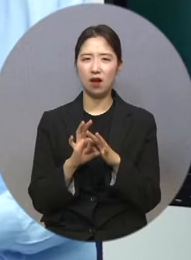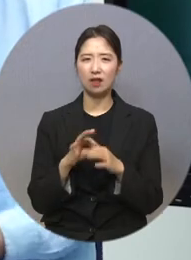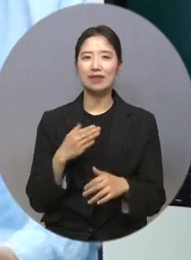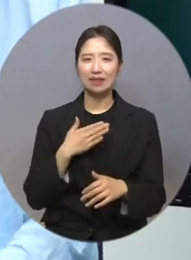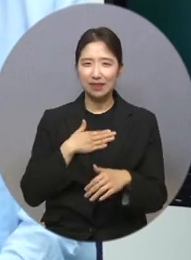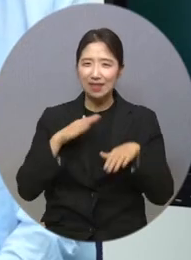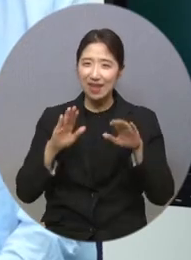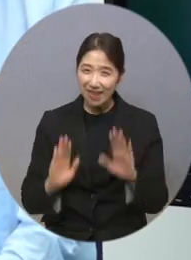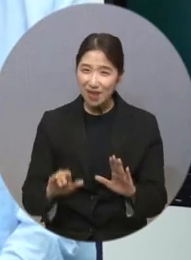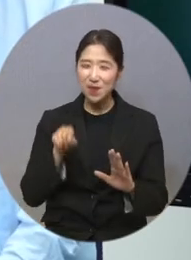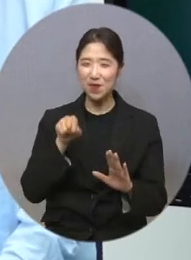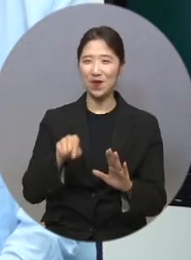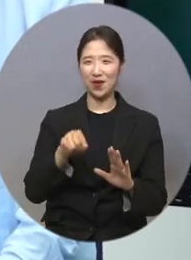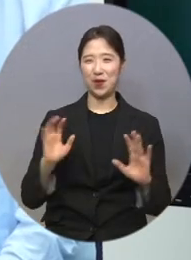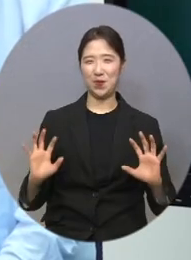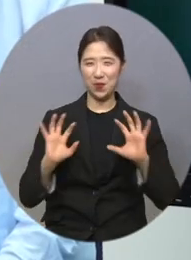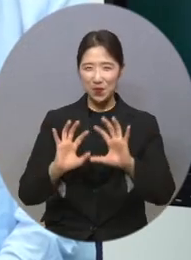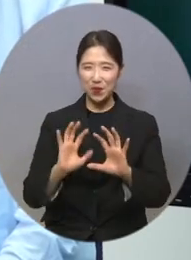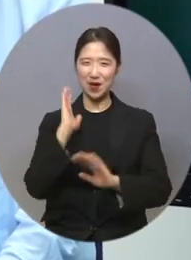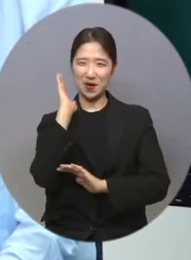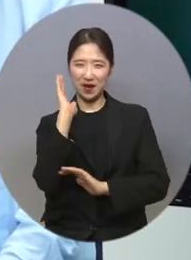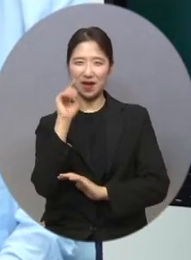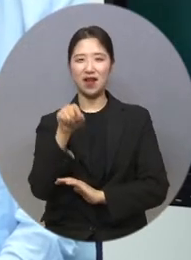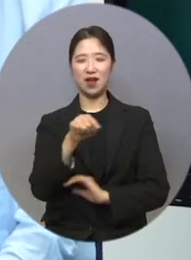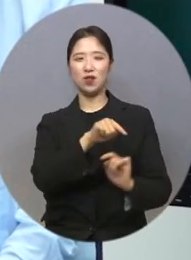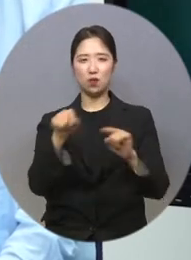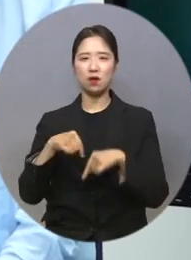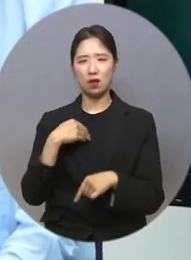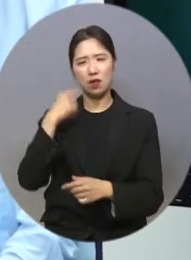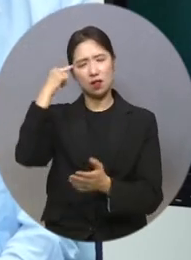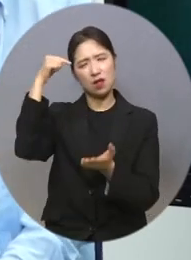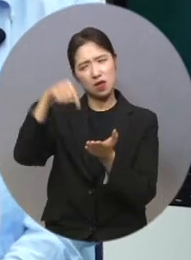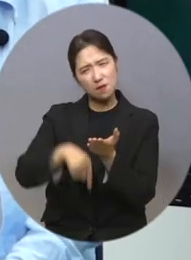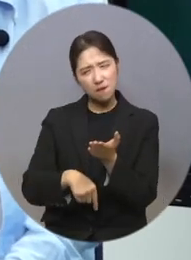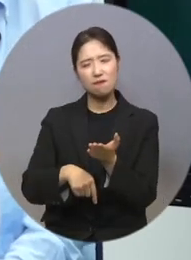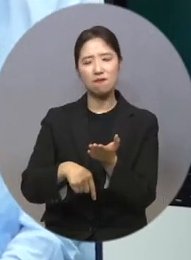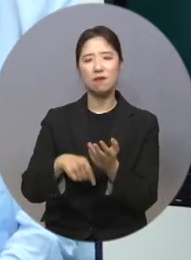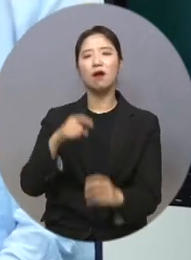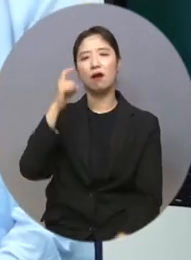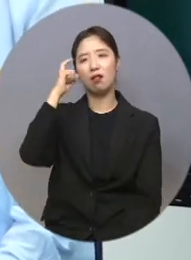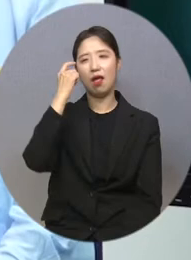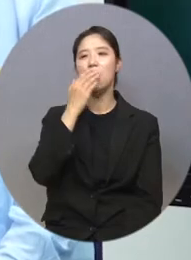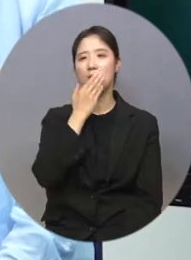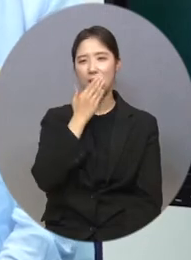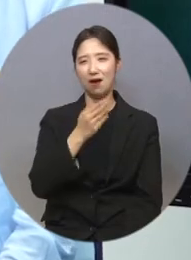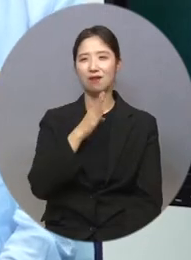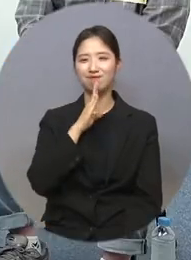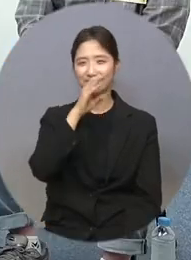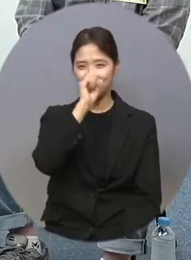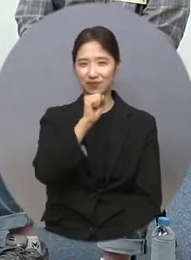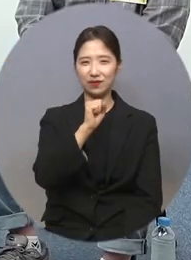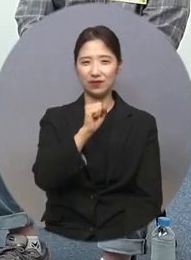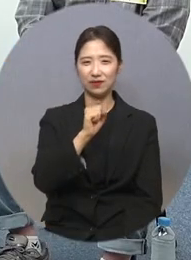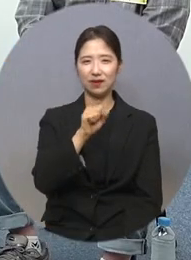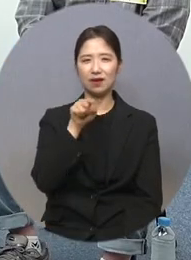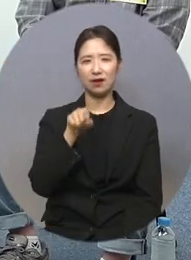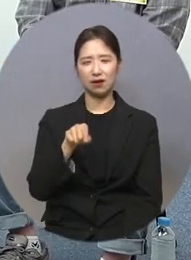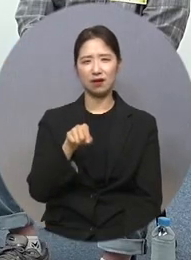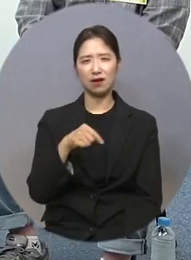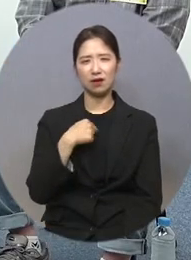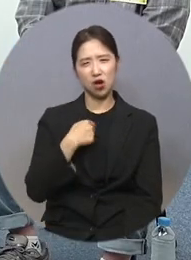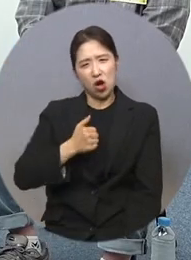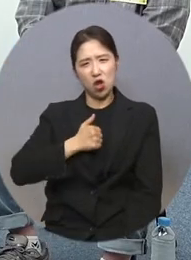이번 아고라를 통해서 제가 정말 깊게 생각하게 되어서 정말 좋고요. 그 정체성은